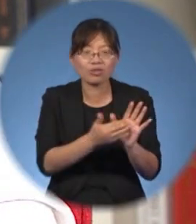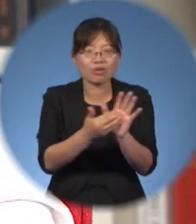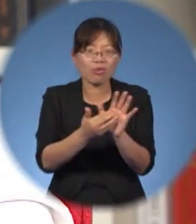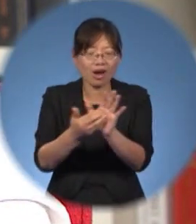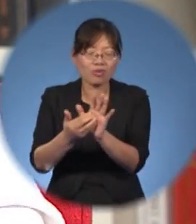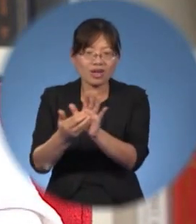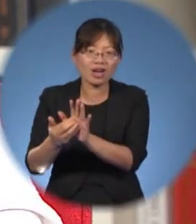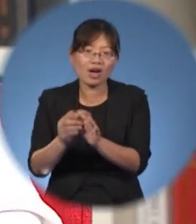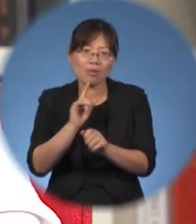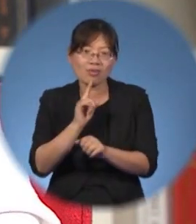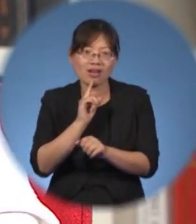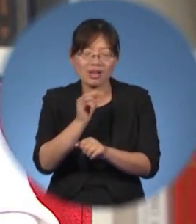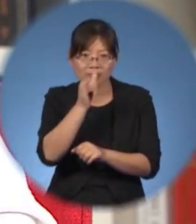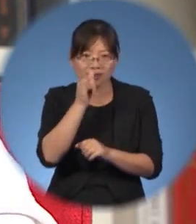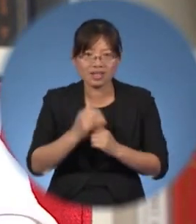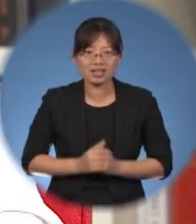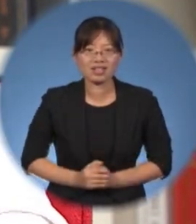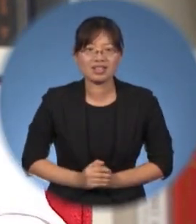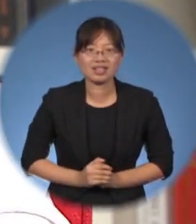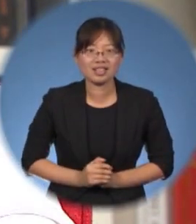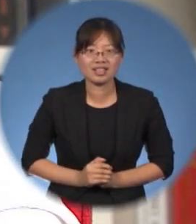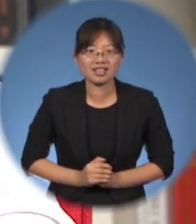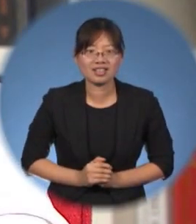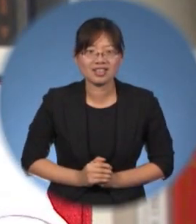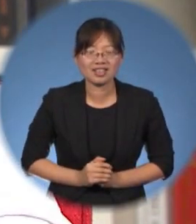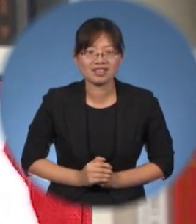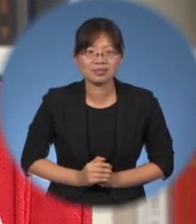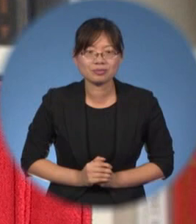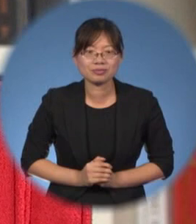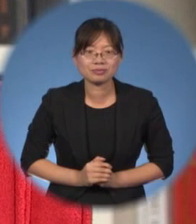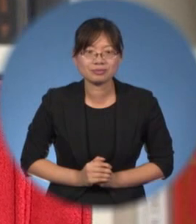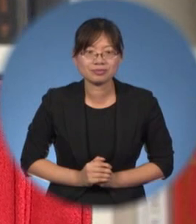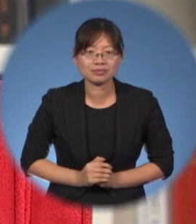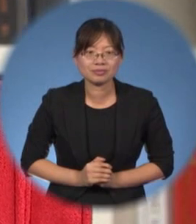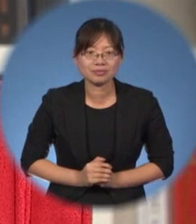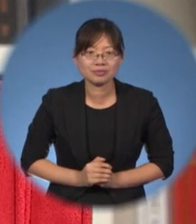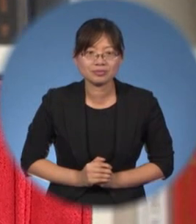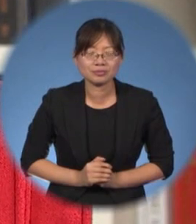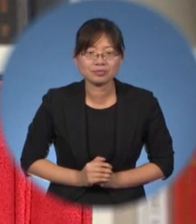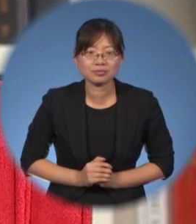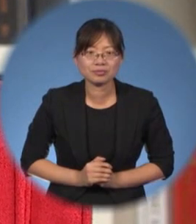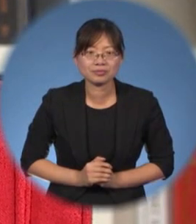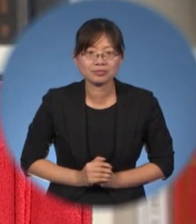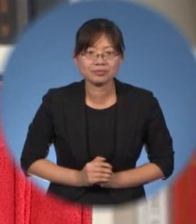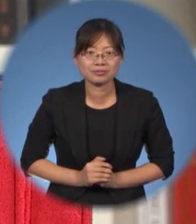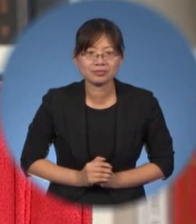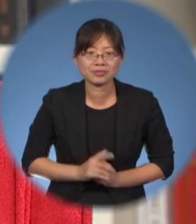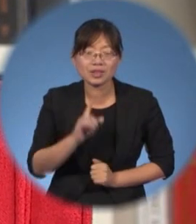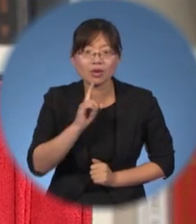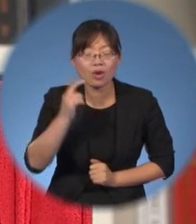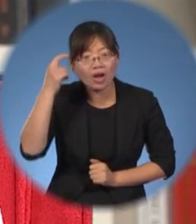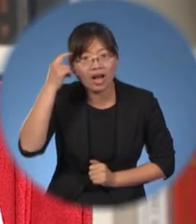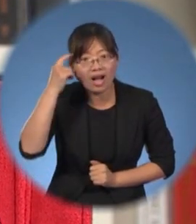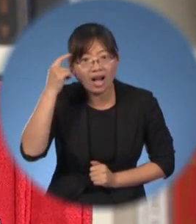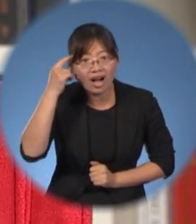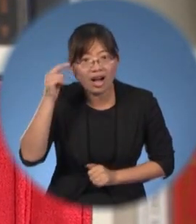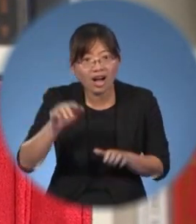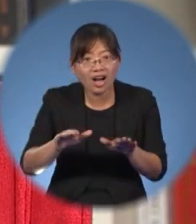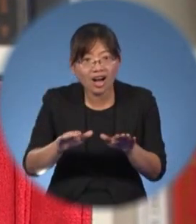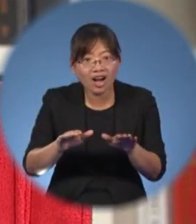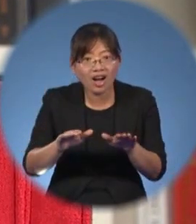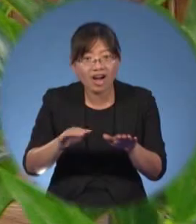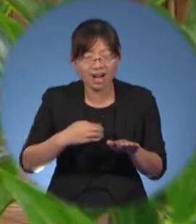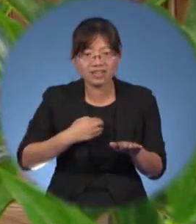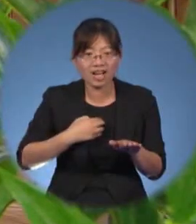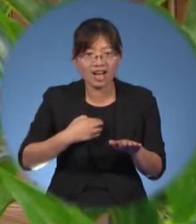지금 남쪽에서는 이런 자랑 좀 하자 그러니까 이렇게 그 쉴데 없대. 왜 그러냐 그러니까 여긴